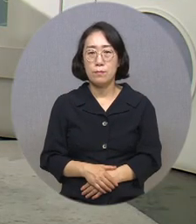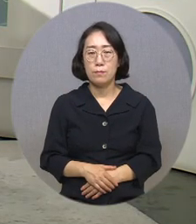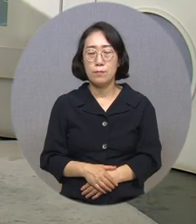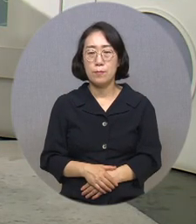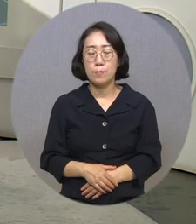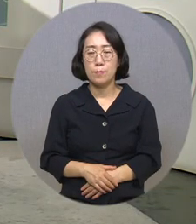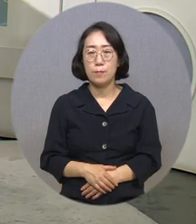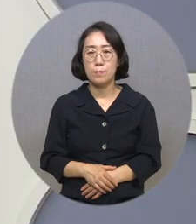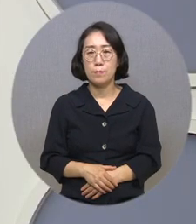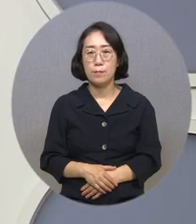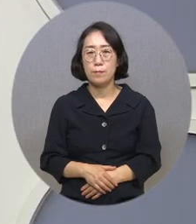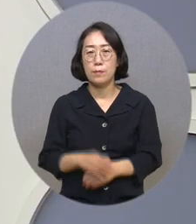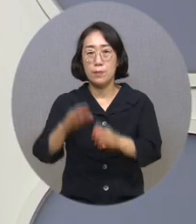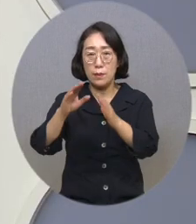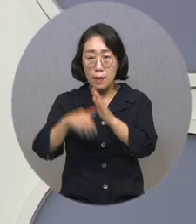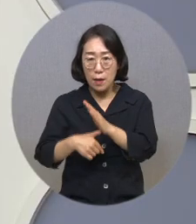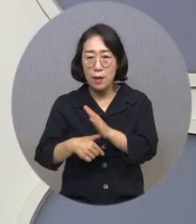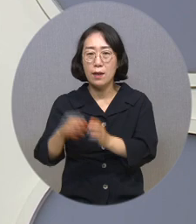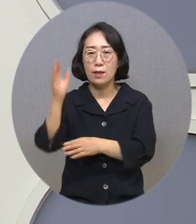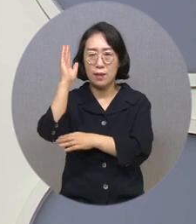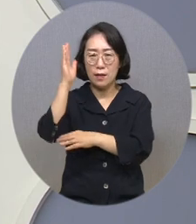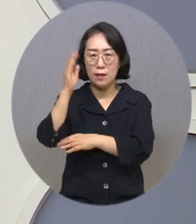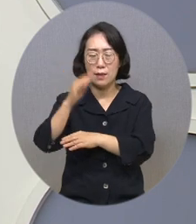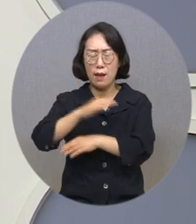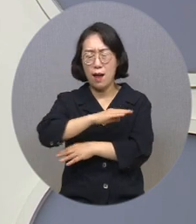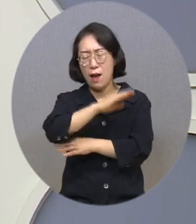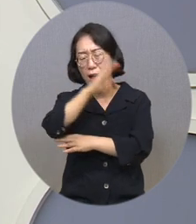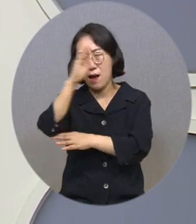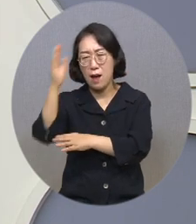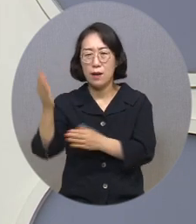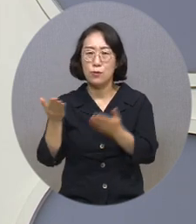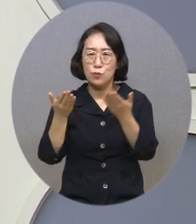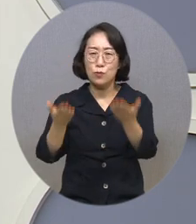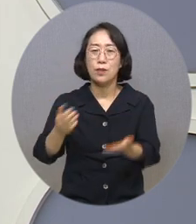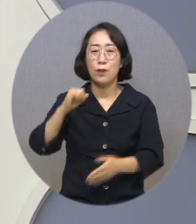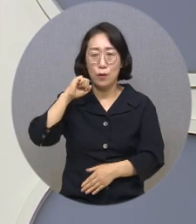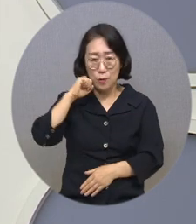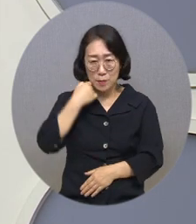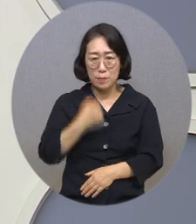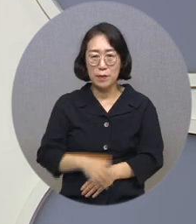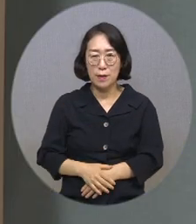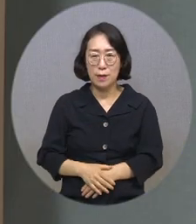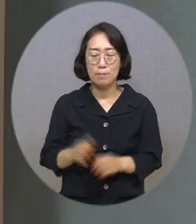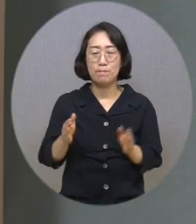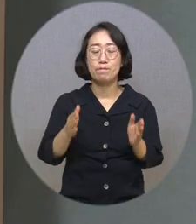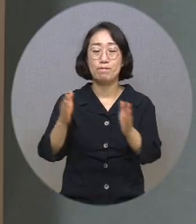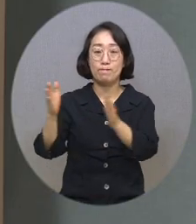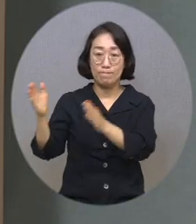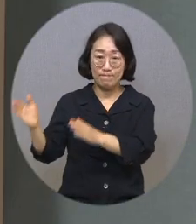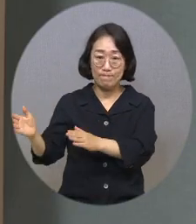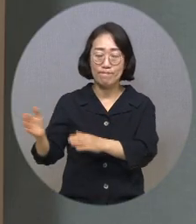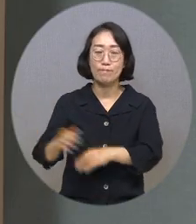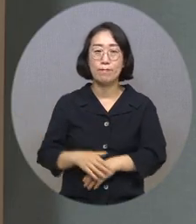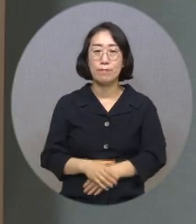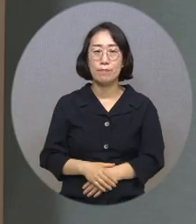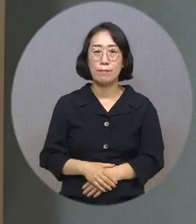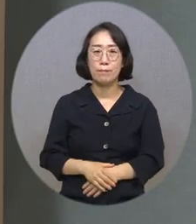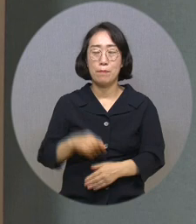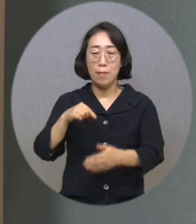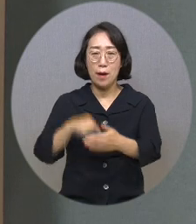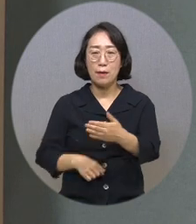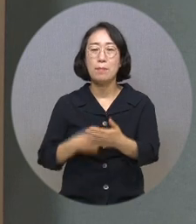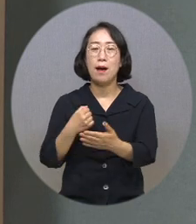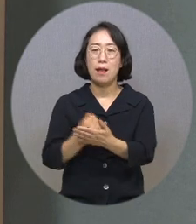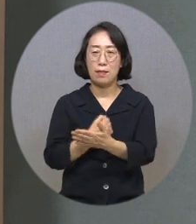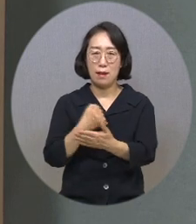그 뭐 그때 그 얘기는 뭐 이루 다 할 수 없죠. 네. 예. 자, 다음 얘기로 넘어갑시다. 네. 예. 그